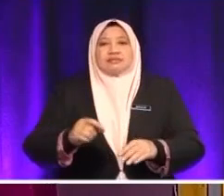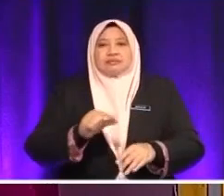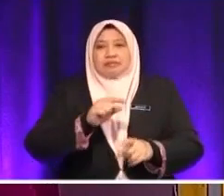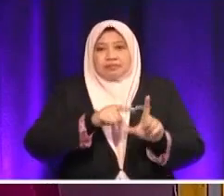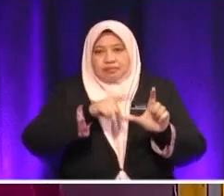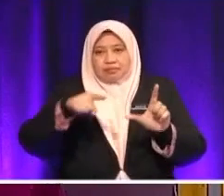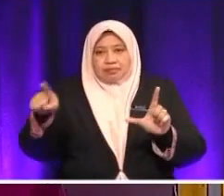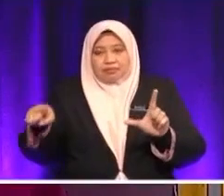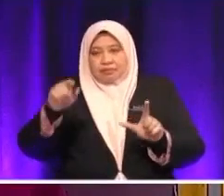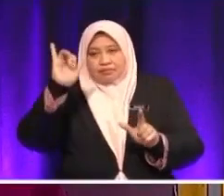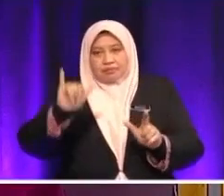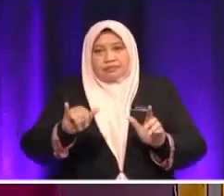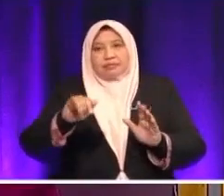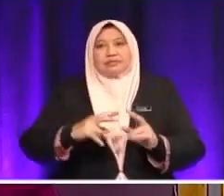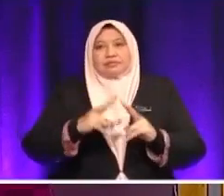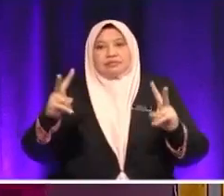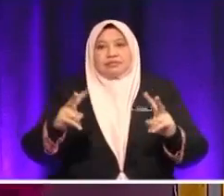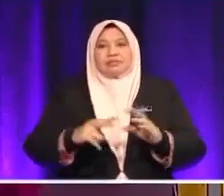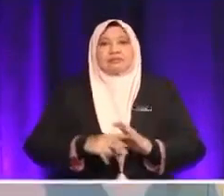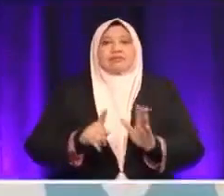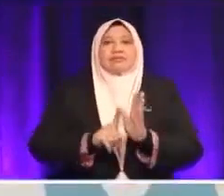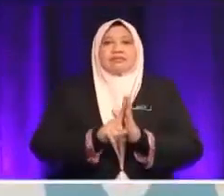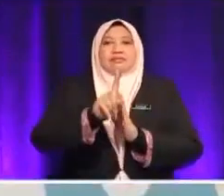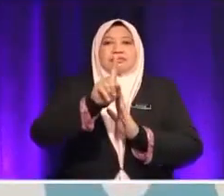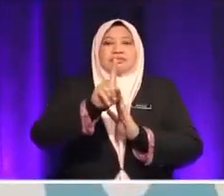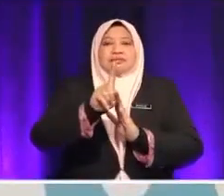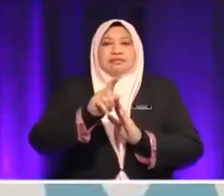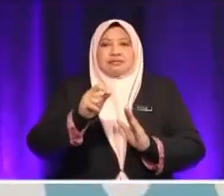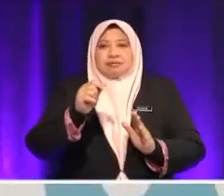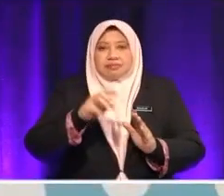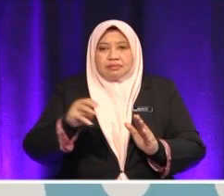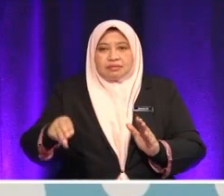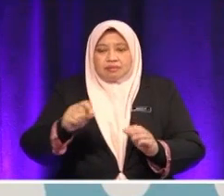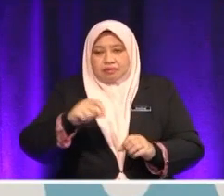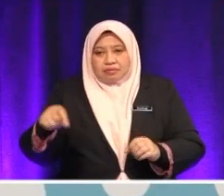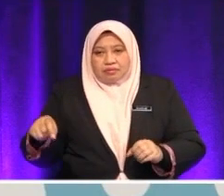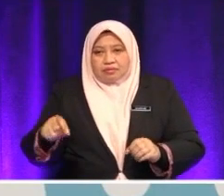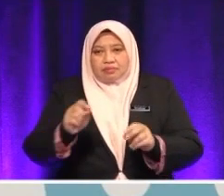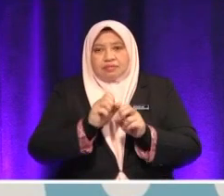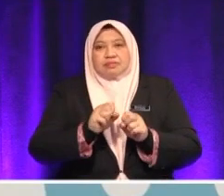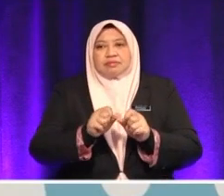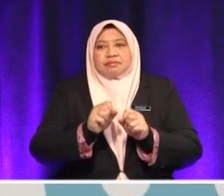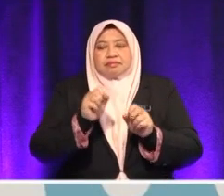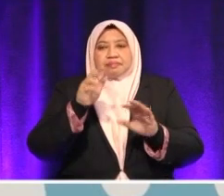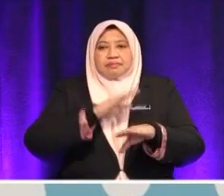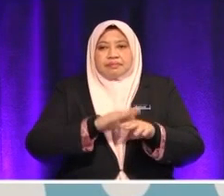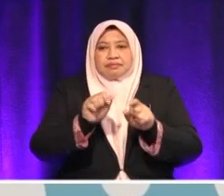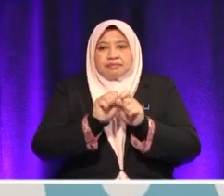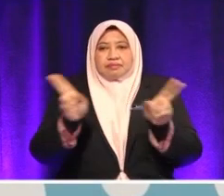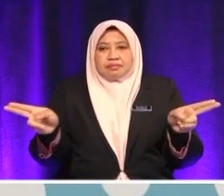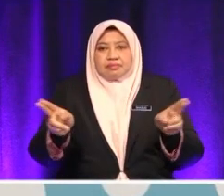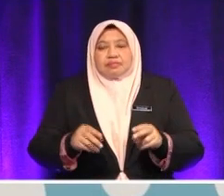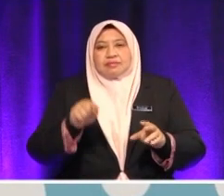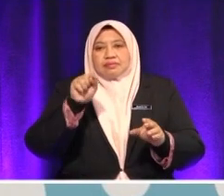graff tersebut coba murid cari dan beri atau tulis pada Mini whiteboard berapakah titik maksimum